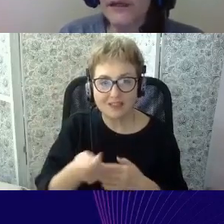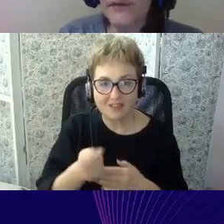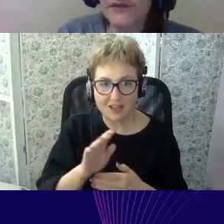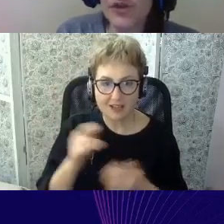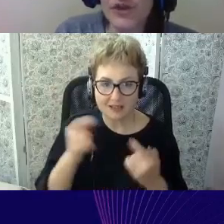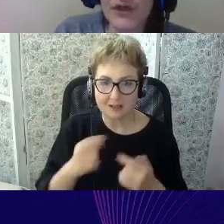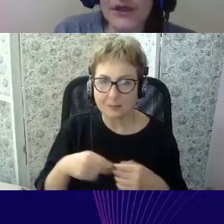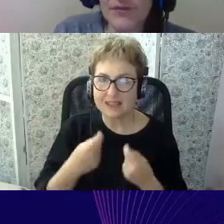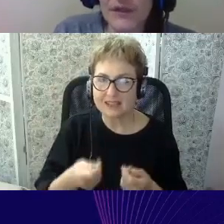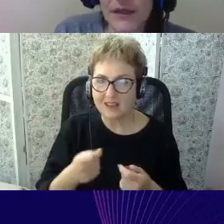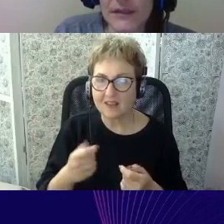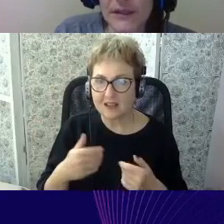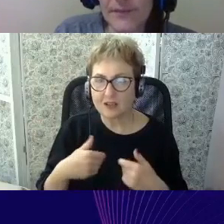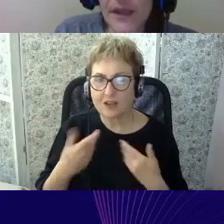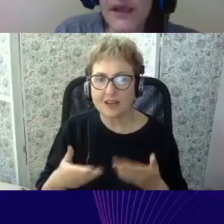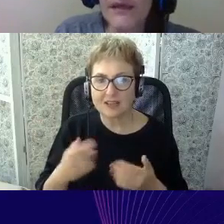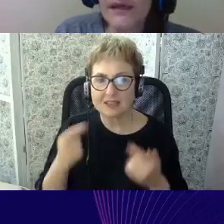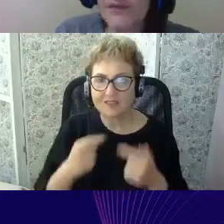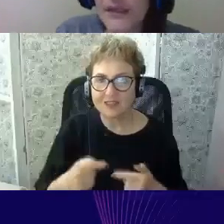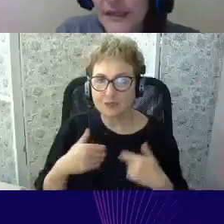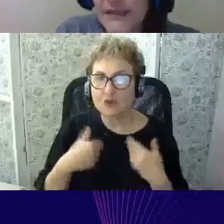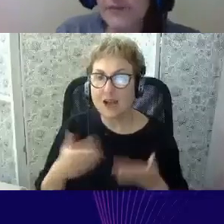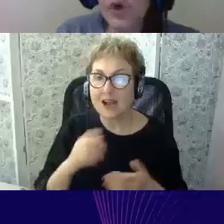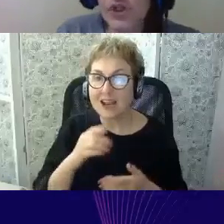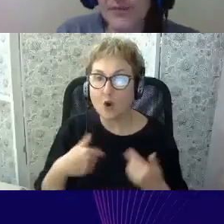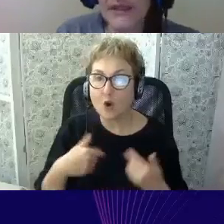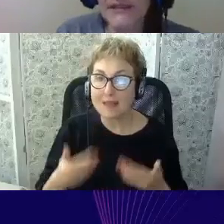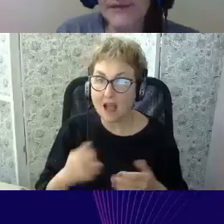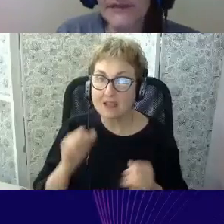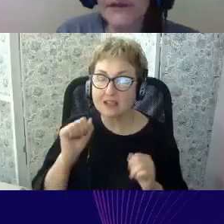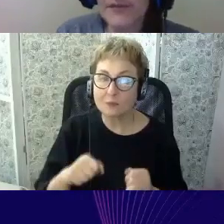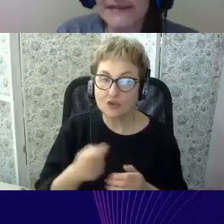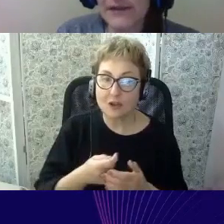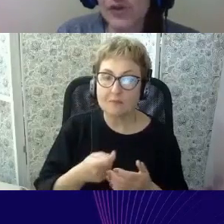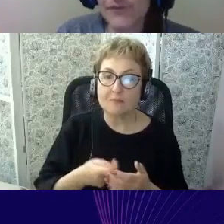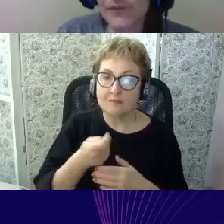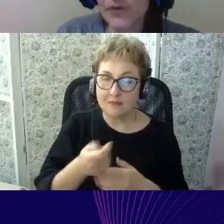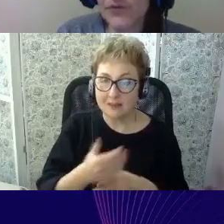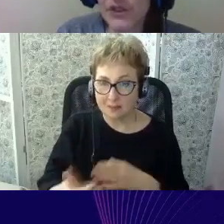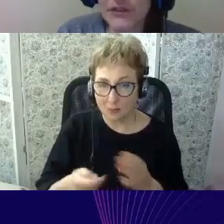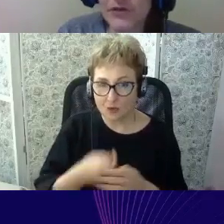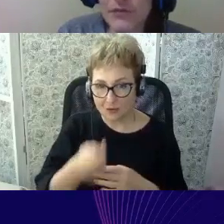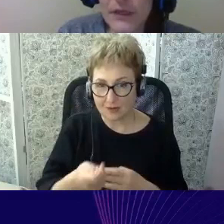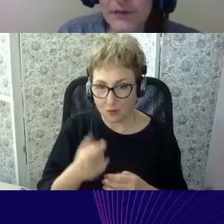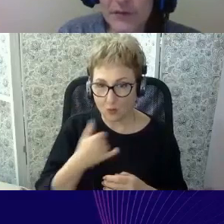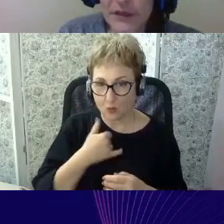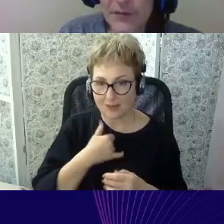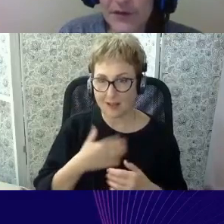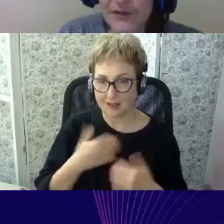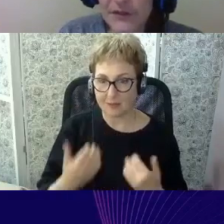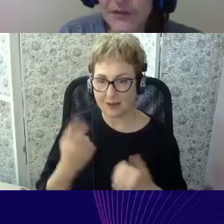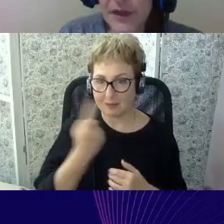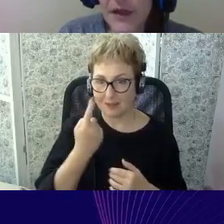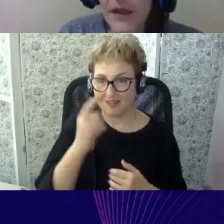предоставлением соответствующих рекомендаций. Рекомендации можно предоставить и в последующем. Ну, вот в частности, у меня, например,